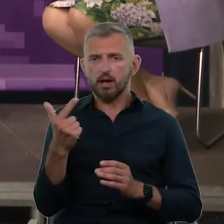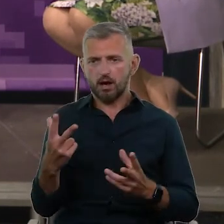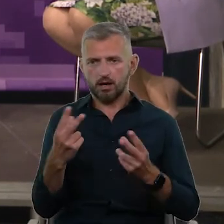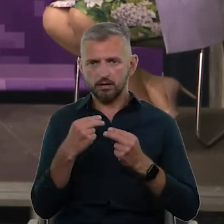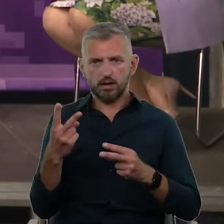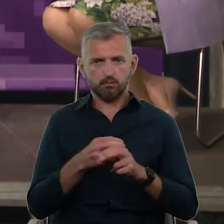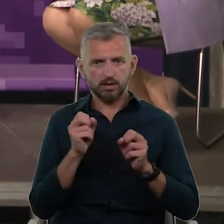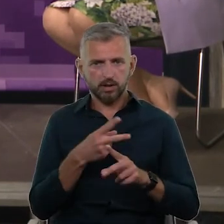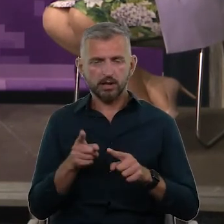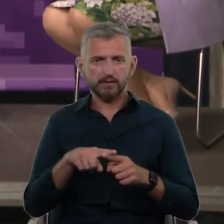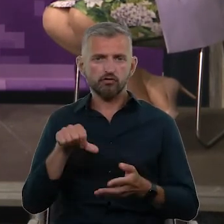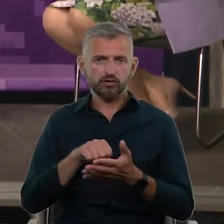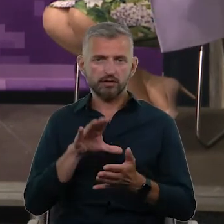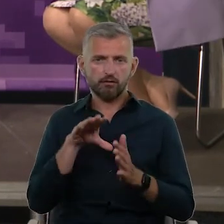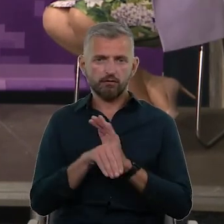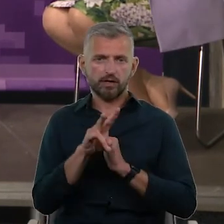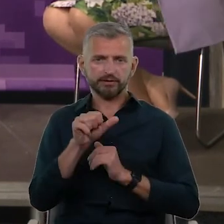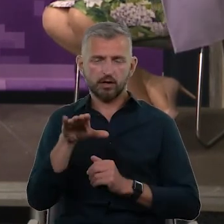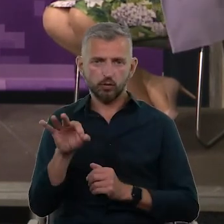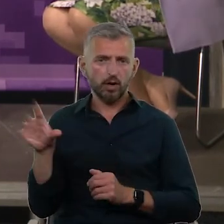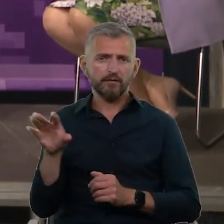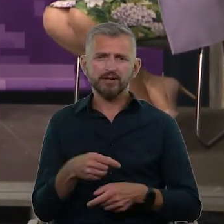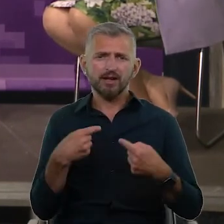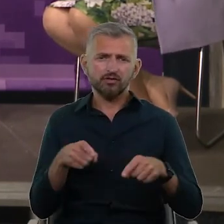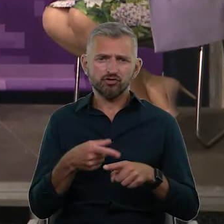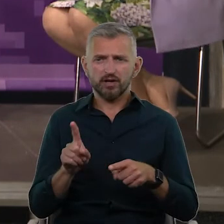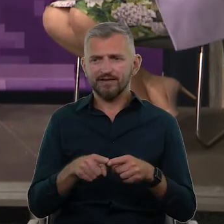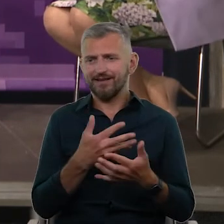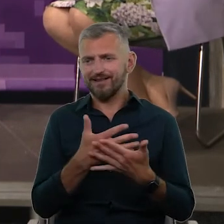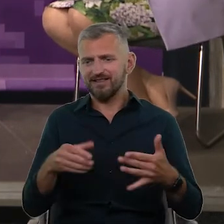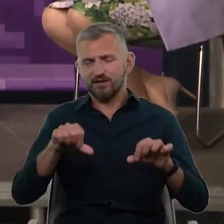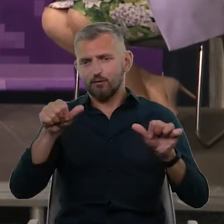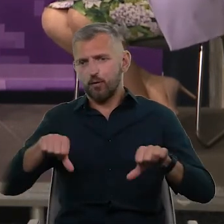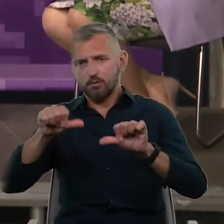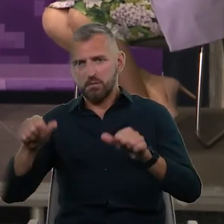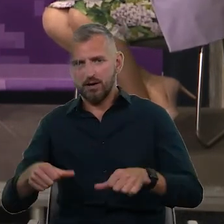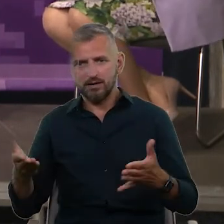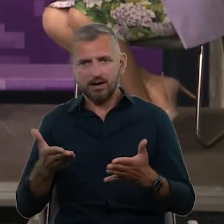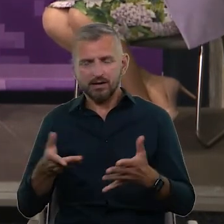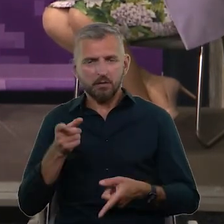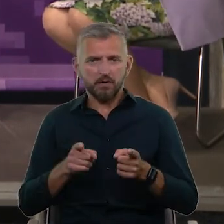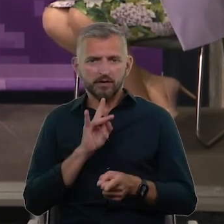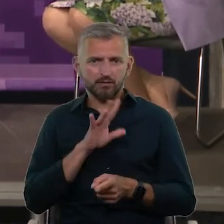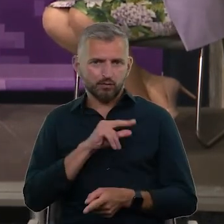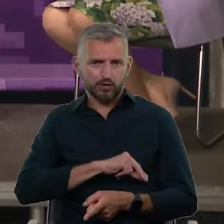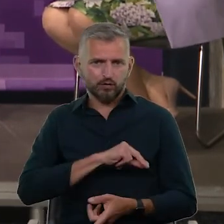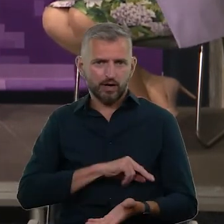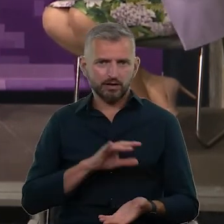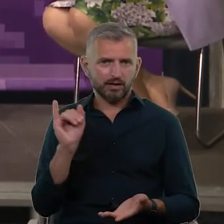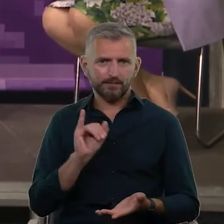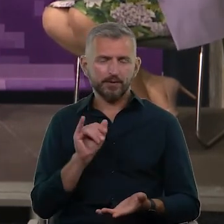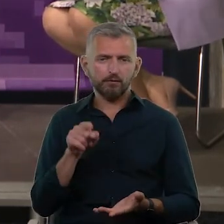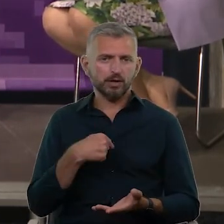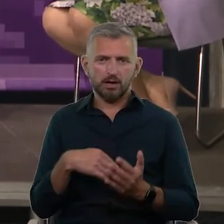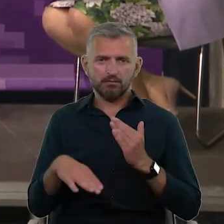безпеки – це членство в НАТО. Все інше, ну, це такі різні формати, які насправді абсолютно не будуть дієвими, і вони